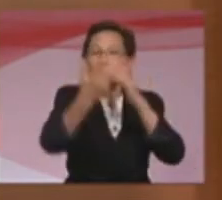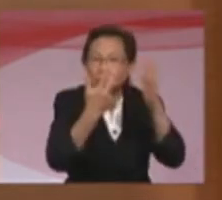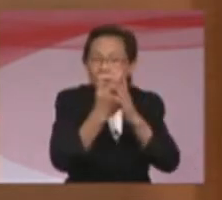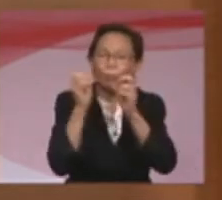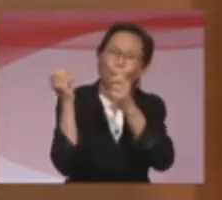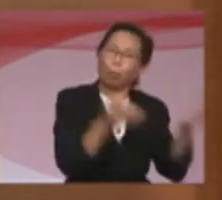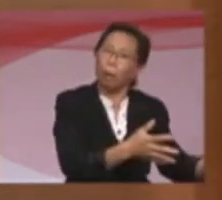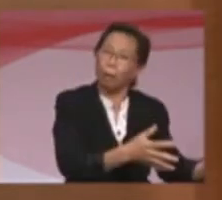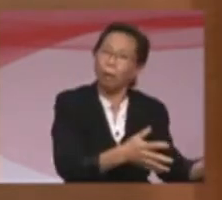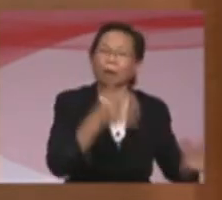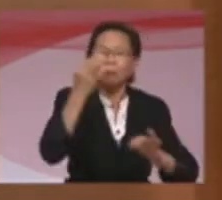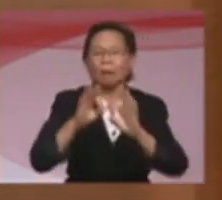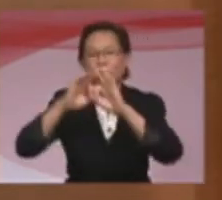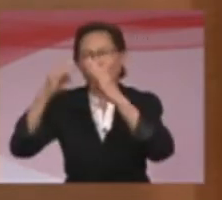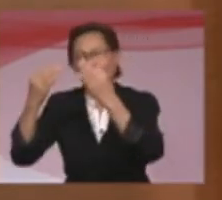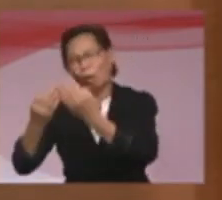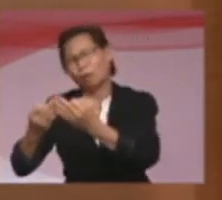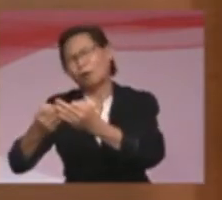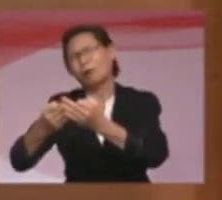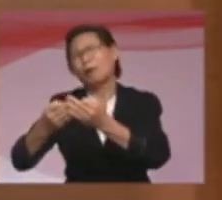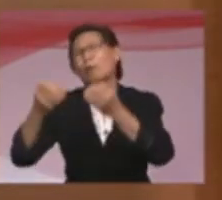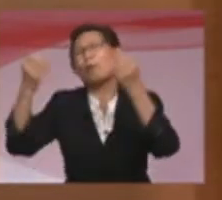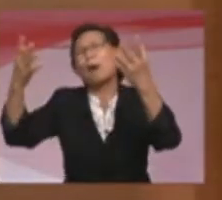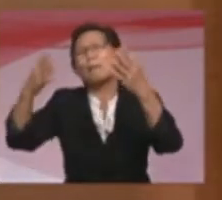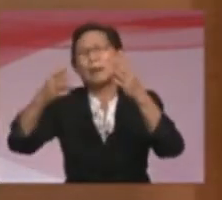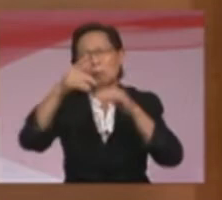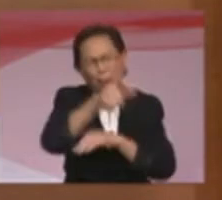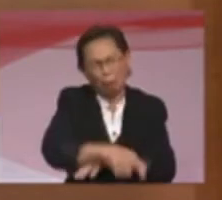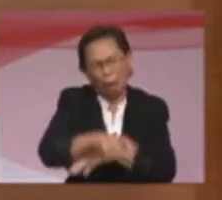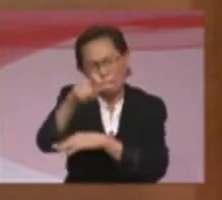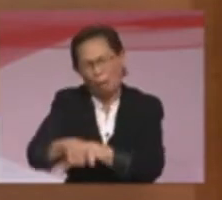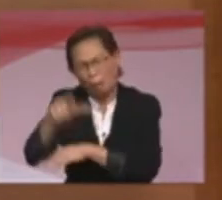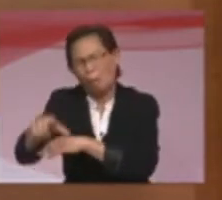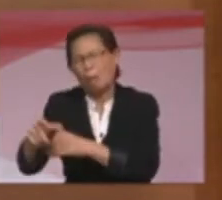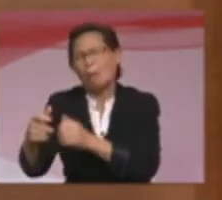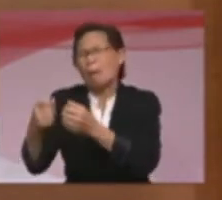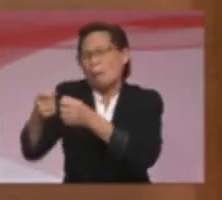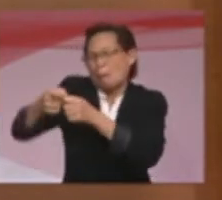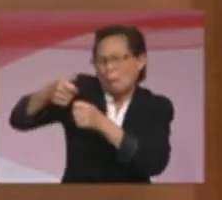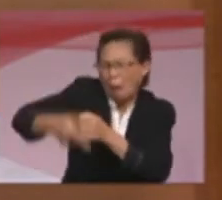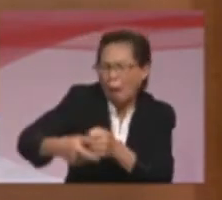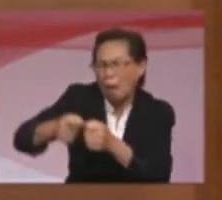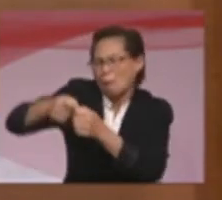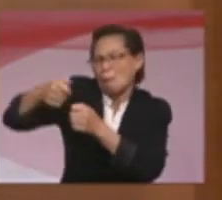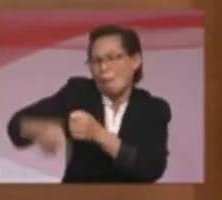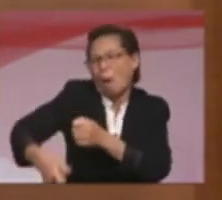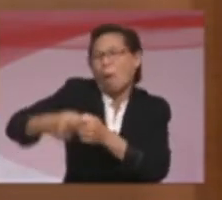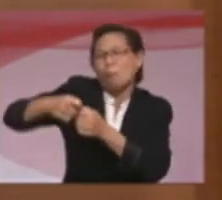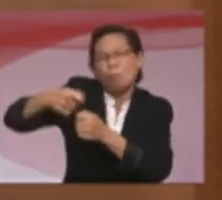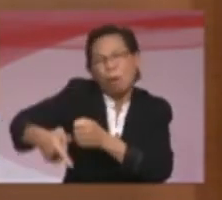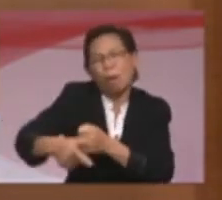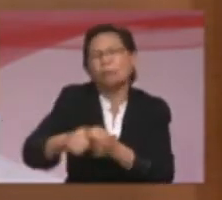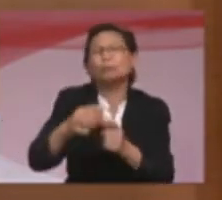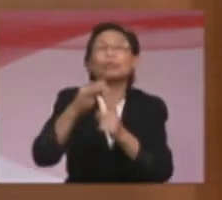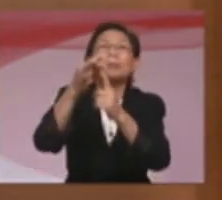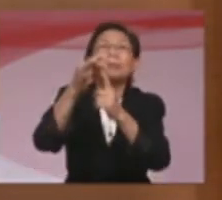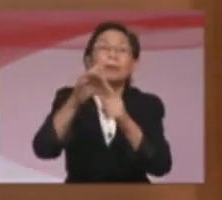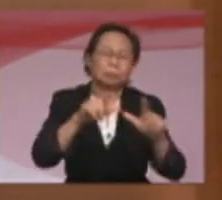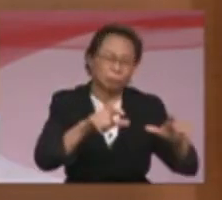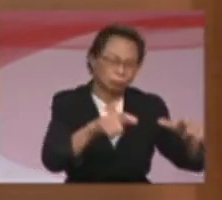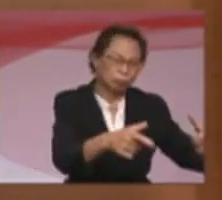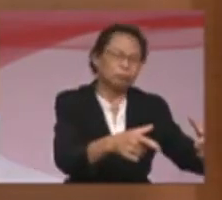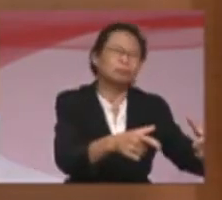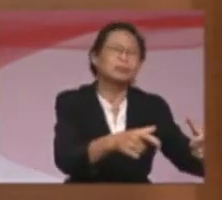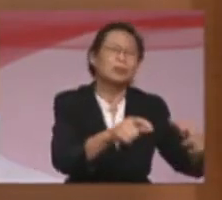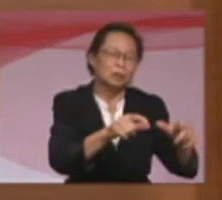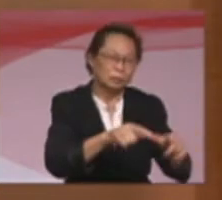kalau keluarganya besar, tentulah tanggungannya besar. Terutamanya mereka yang